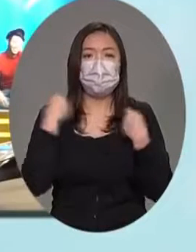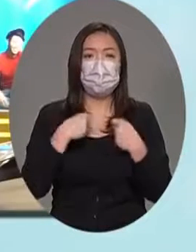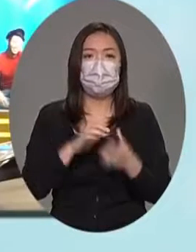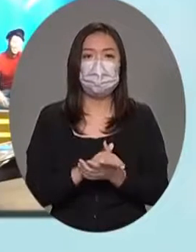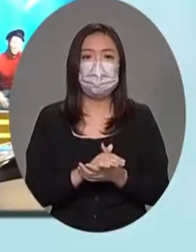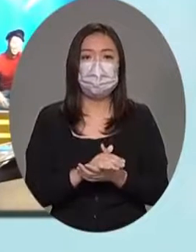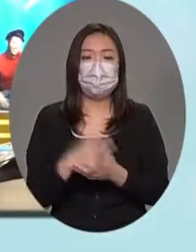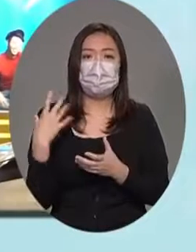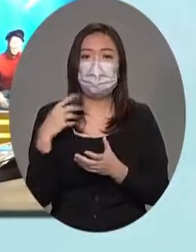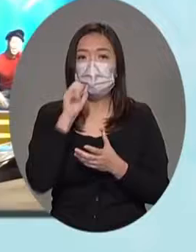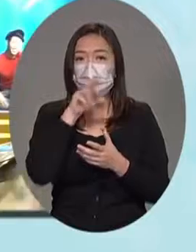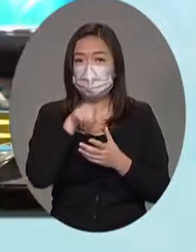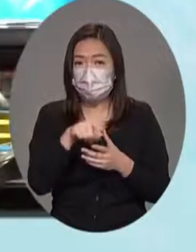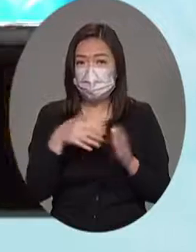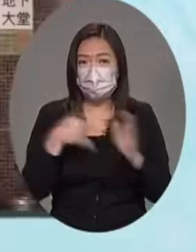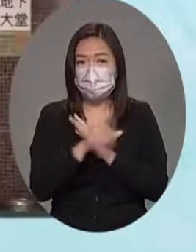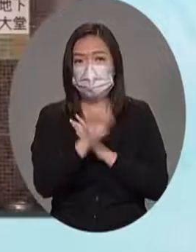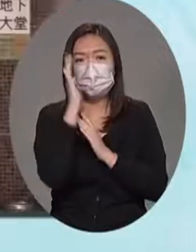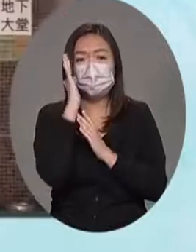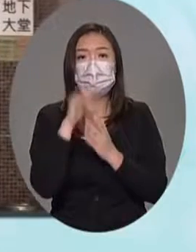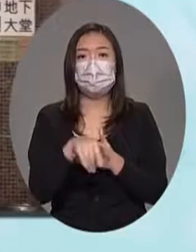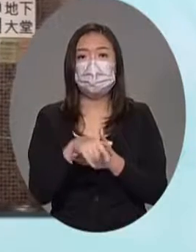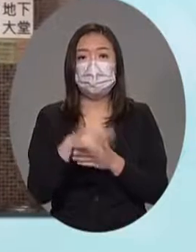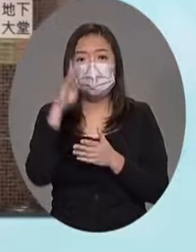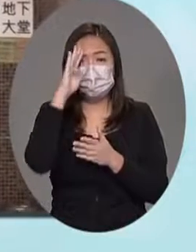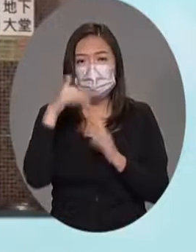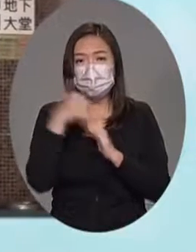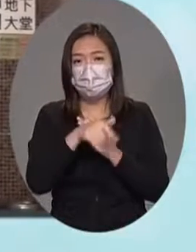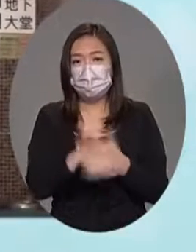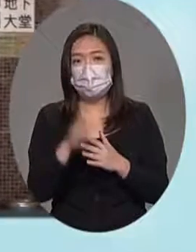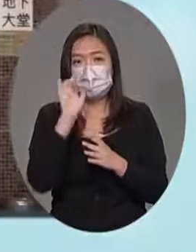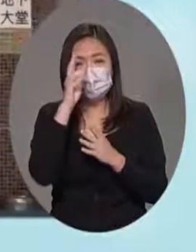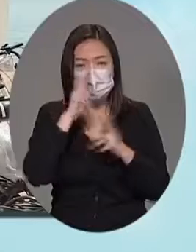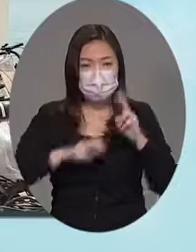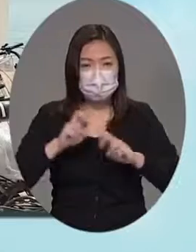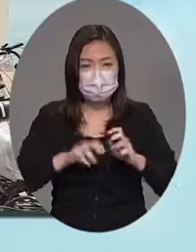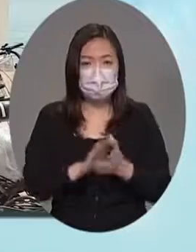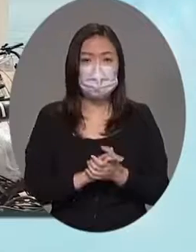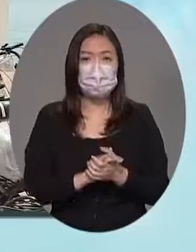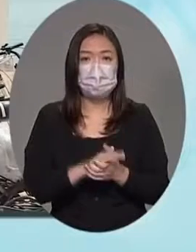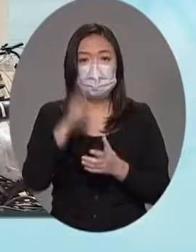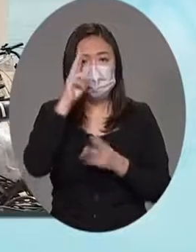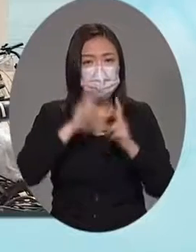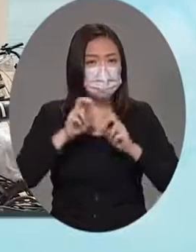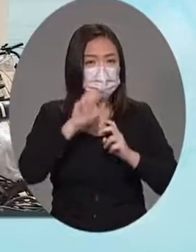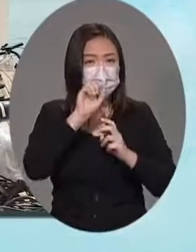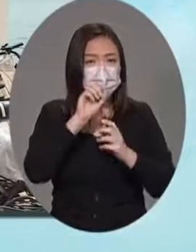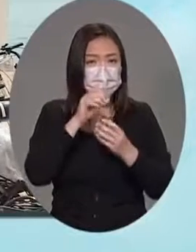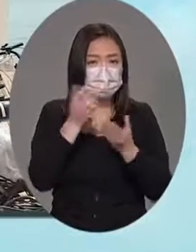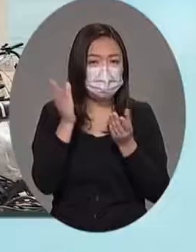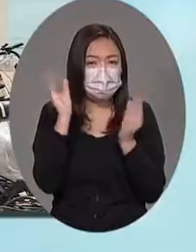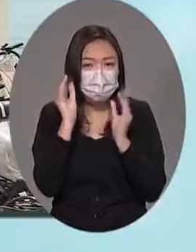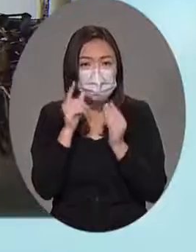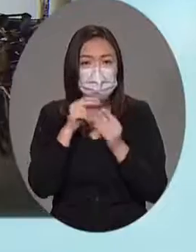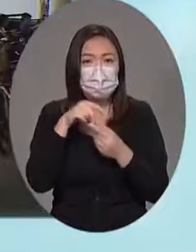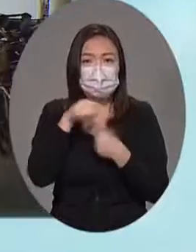昨日說疑兇案發之後曾經進入一間酒店，有警員曾經到酒店調查。据了解，警方分析情报之后调派